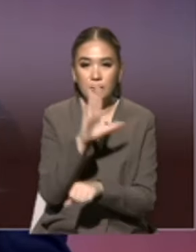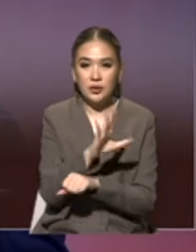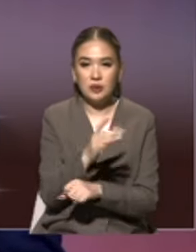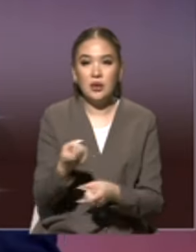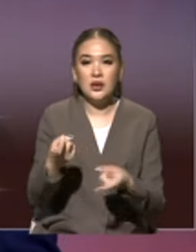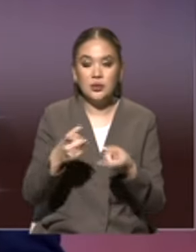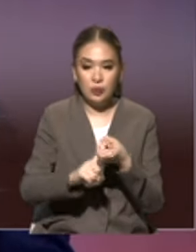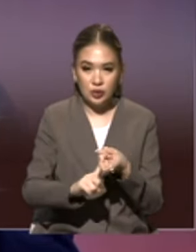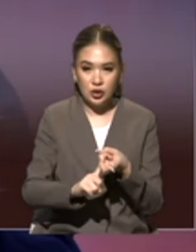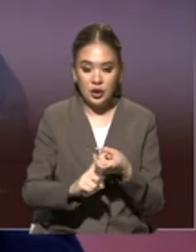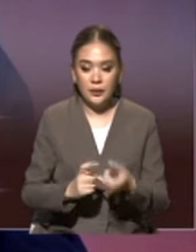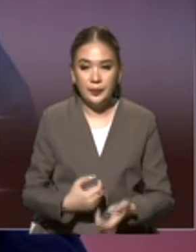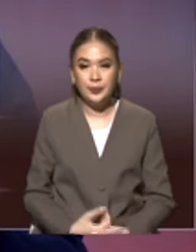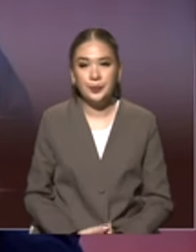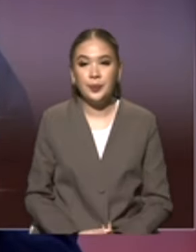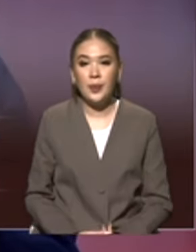көптеген